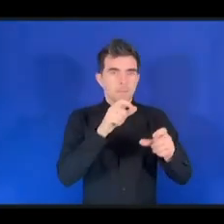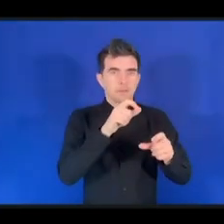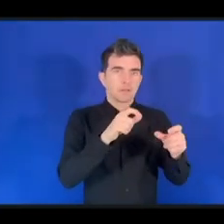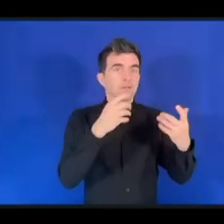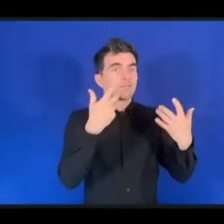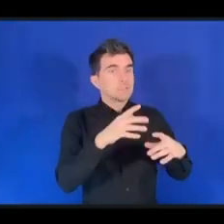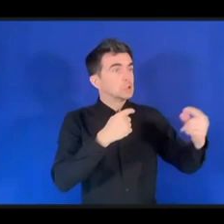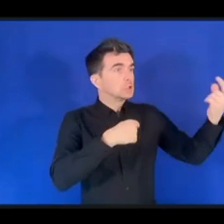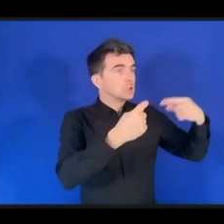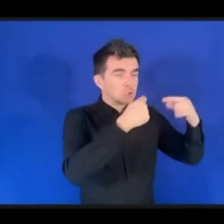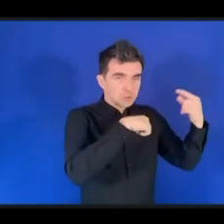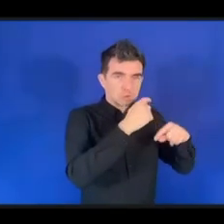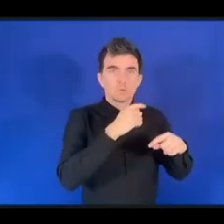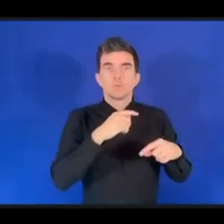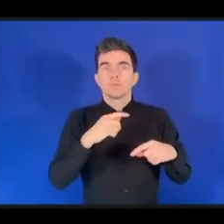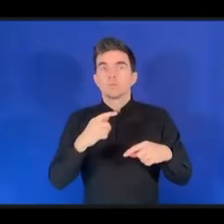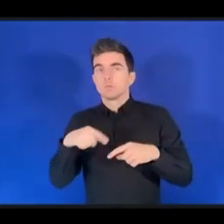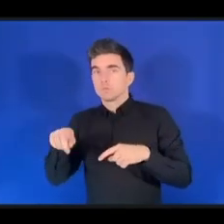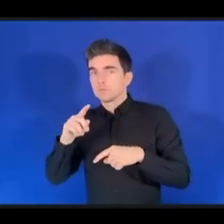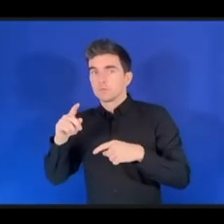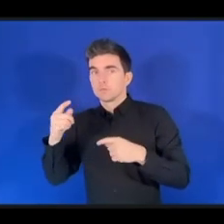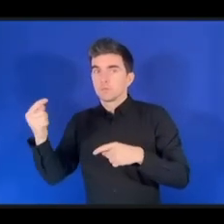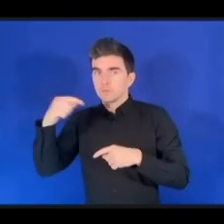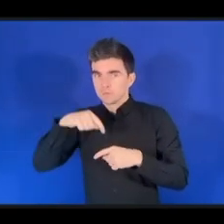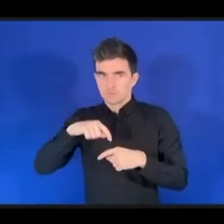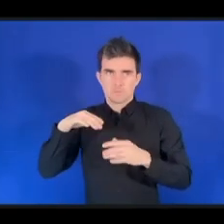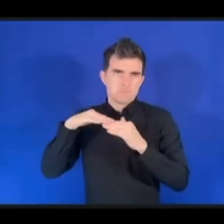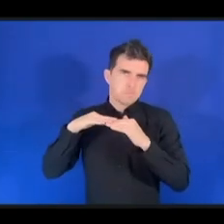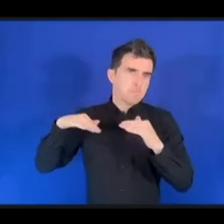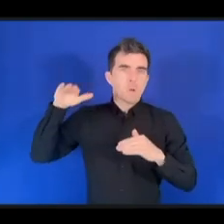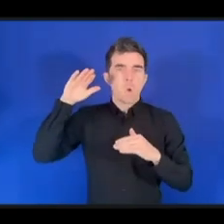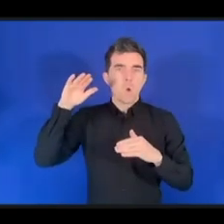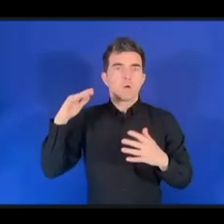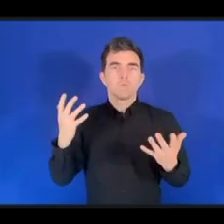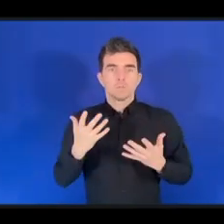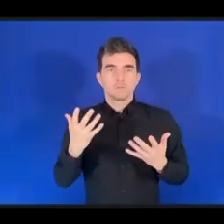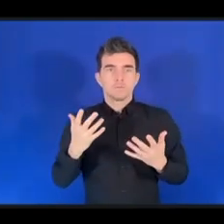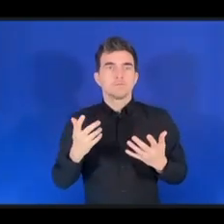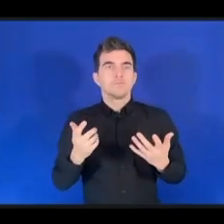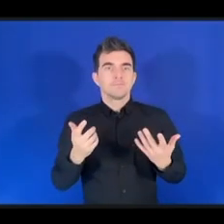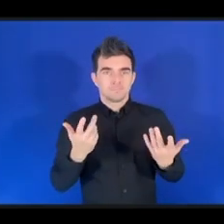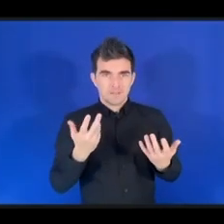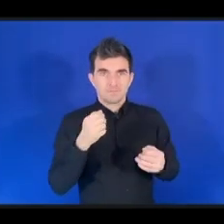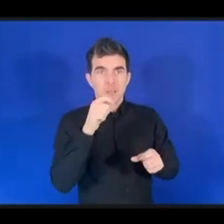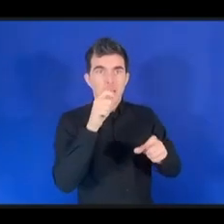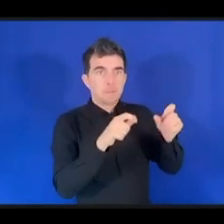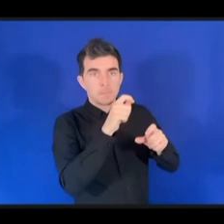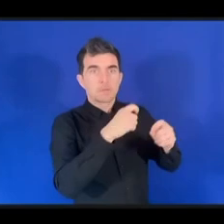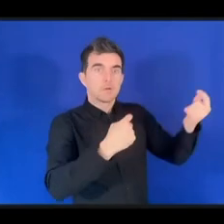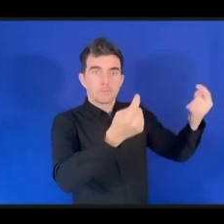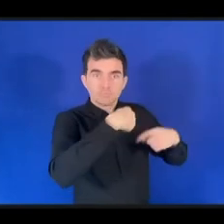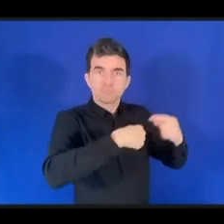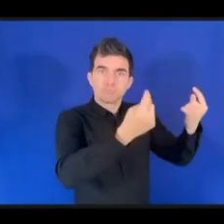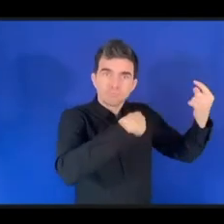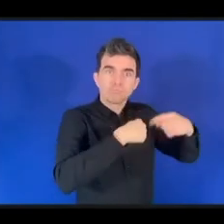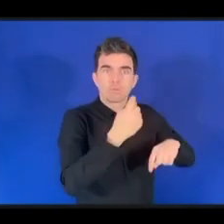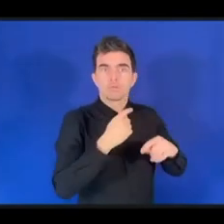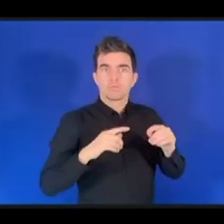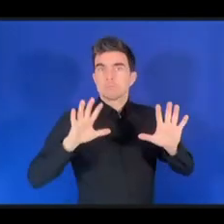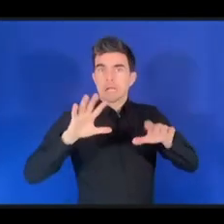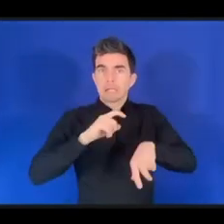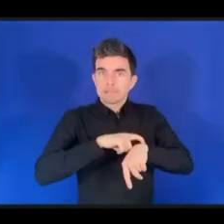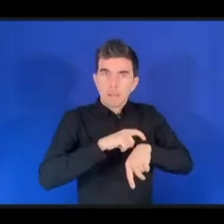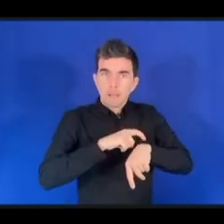venus à Kyoto plus de 5 fois on est estime que à chaque fois qu'il viennent à Kyoto il